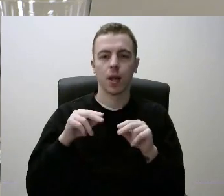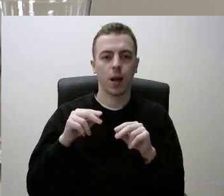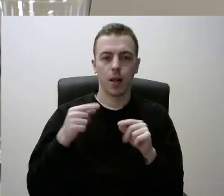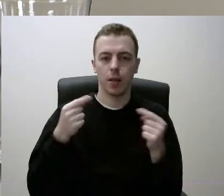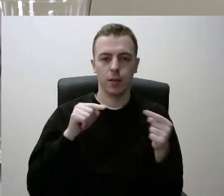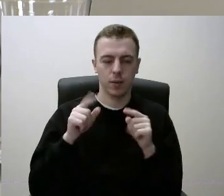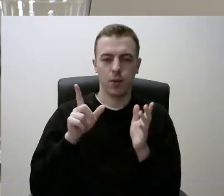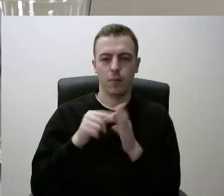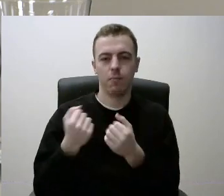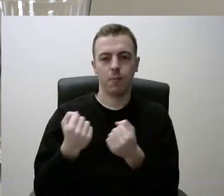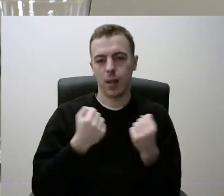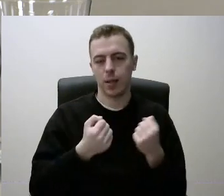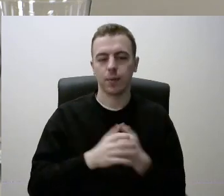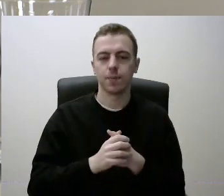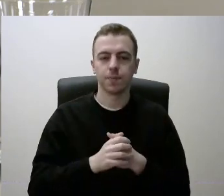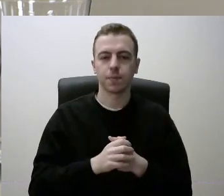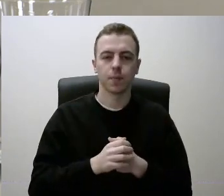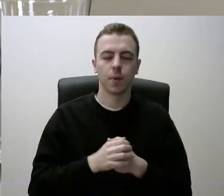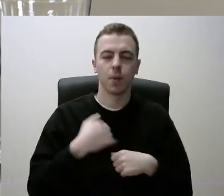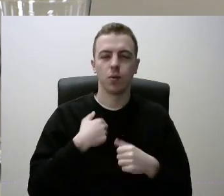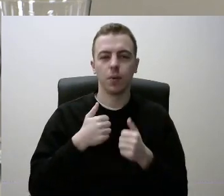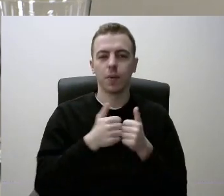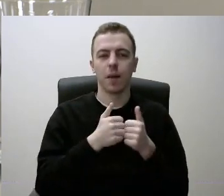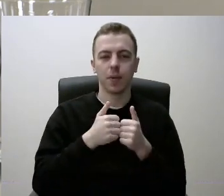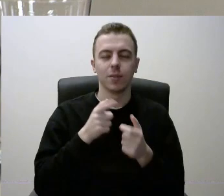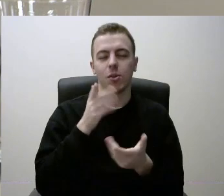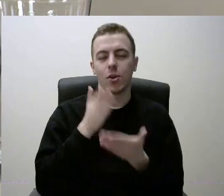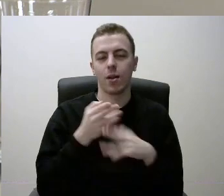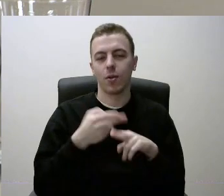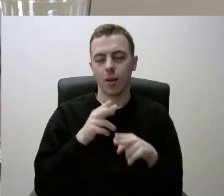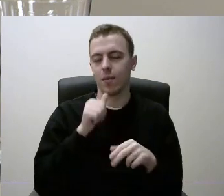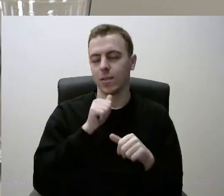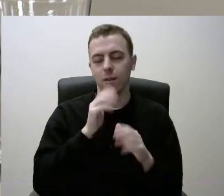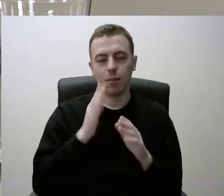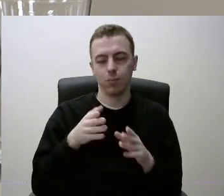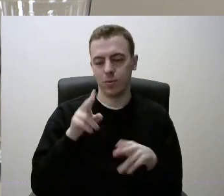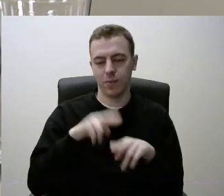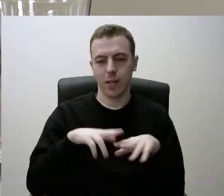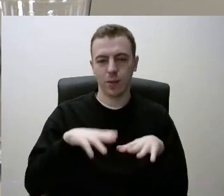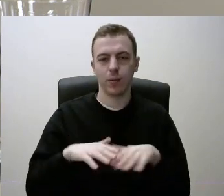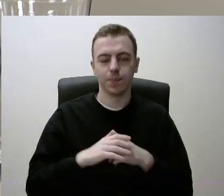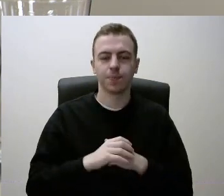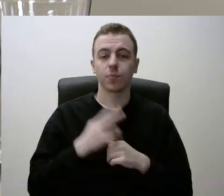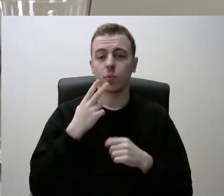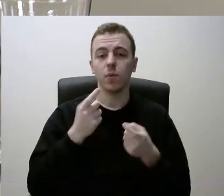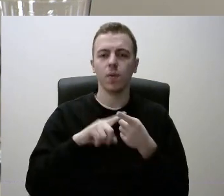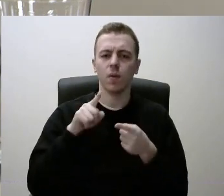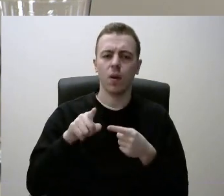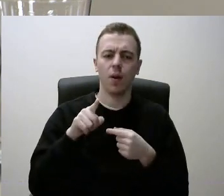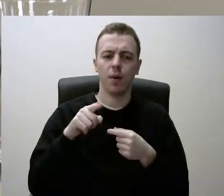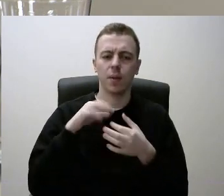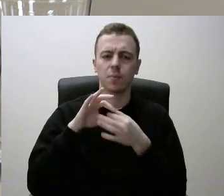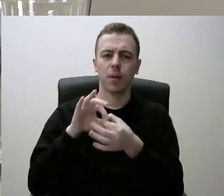mes turim tokią kaiminystę, jinai yra ir jinai visą laiką bus. Jeigu žiūrėt pagal tai, ar pakankamai